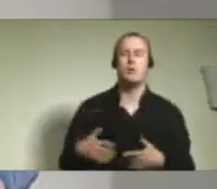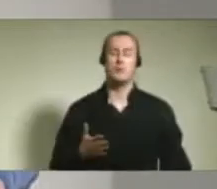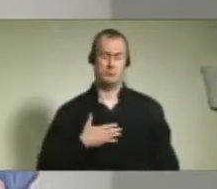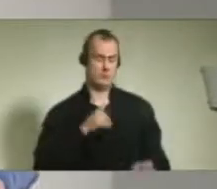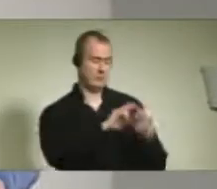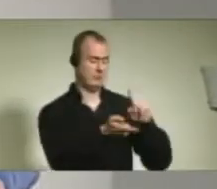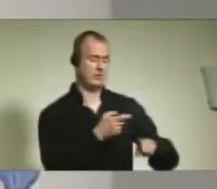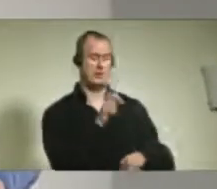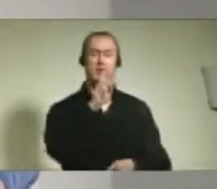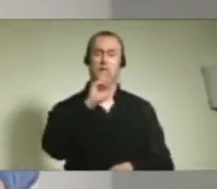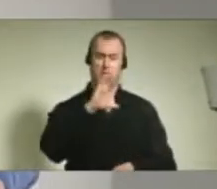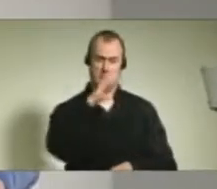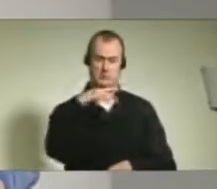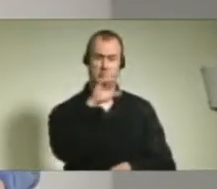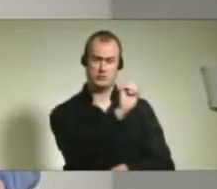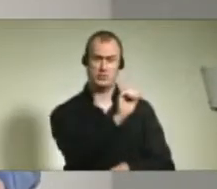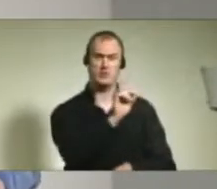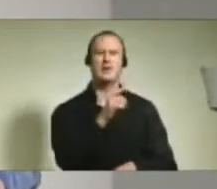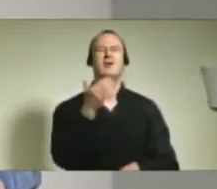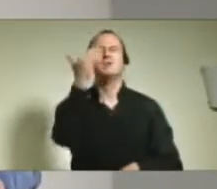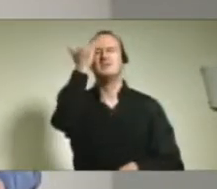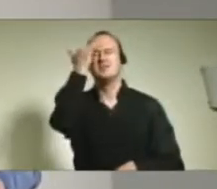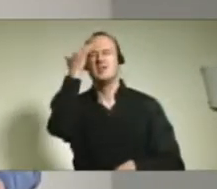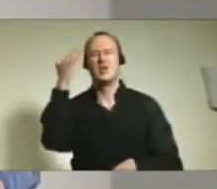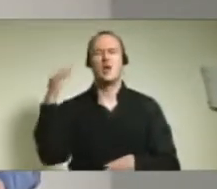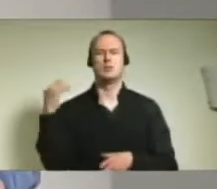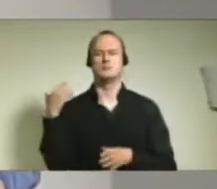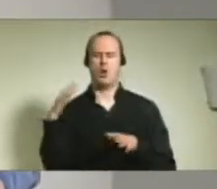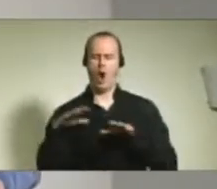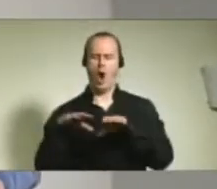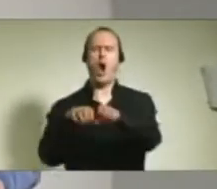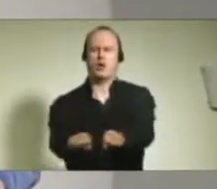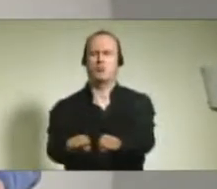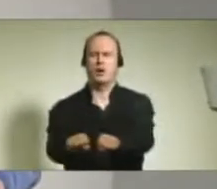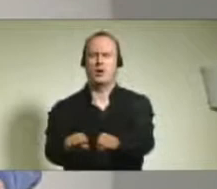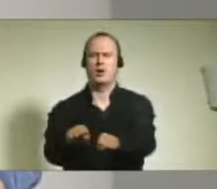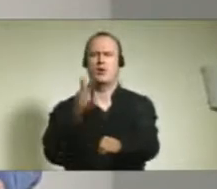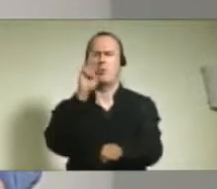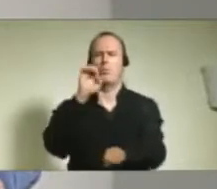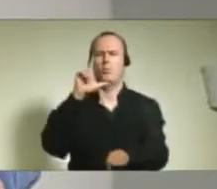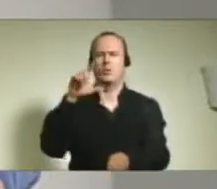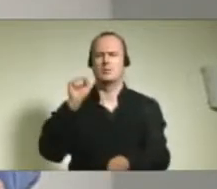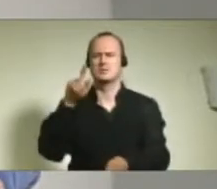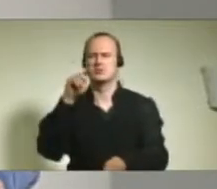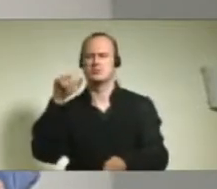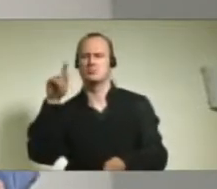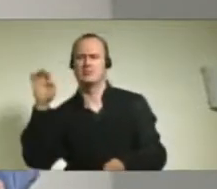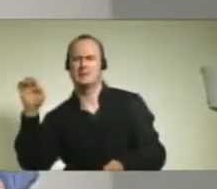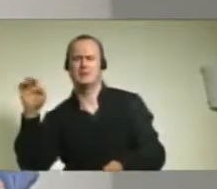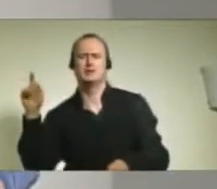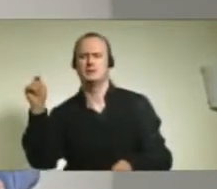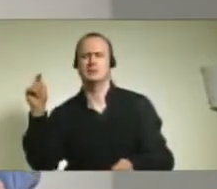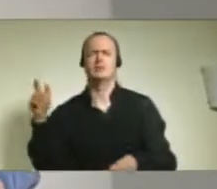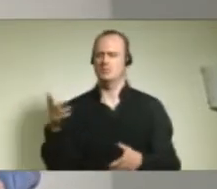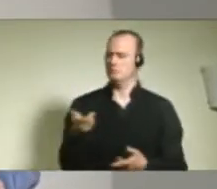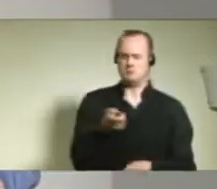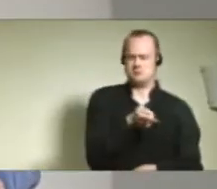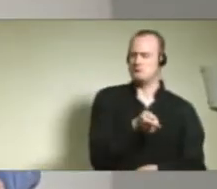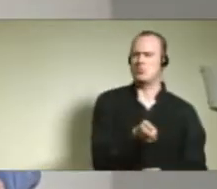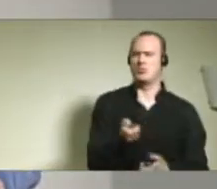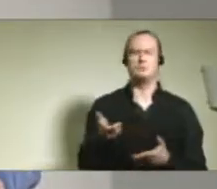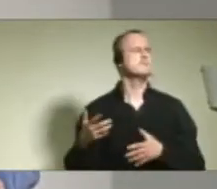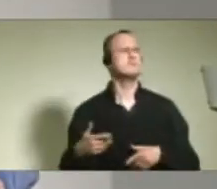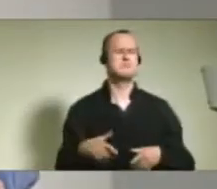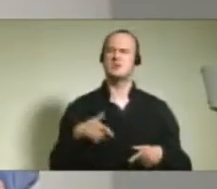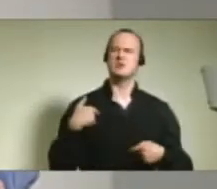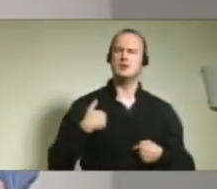j'ai rencontré pendant Occupy, touche un chèque de 230 $. Il n'a pas accès à des services financiers. Alors, pour encaisser son